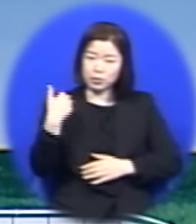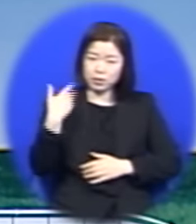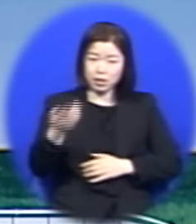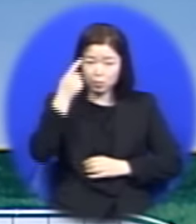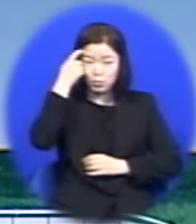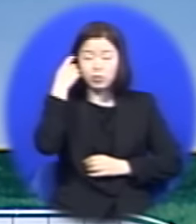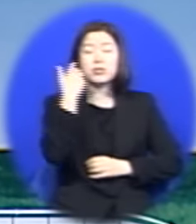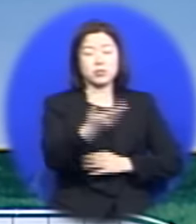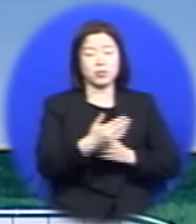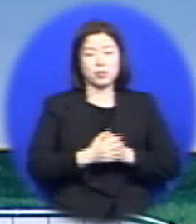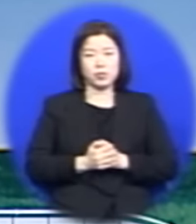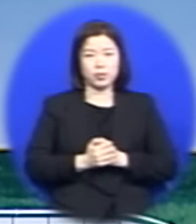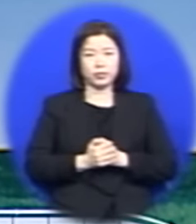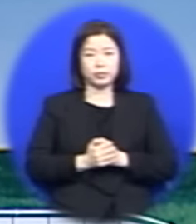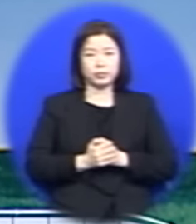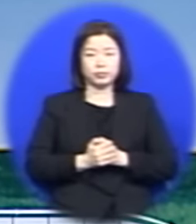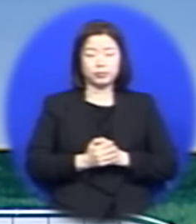두겠어?